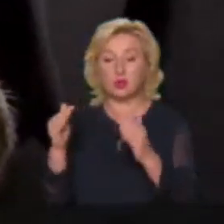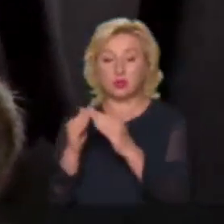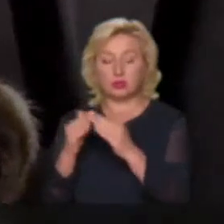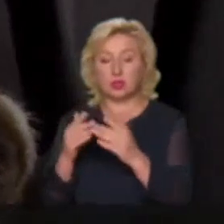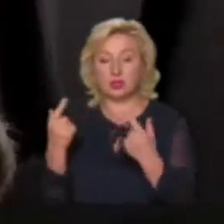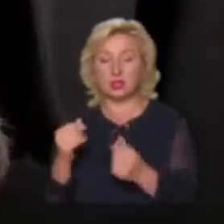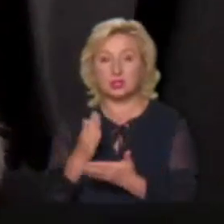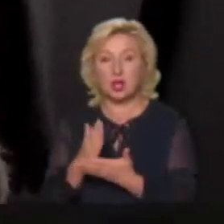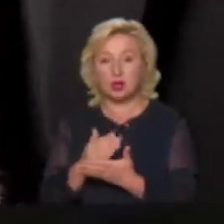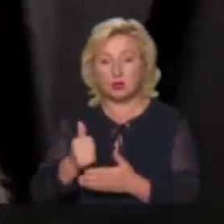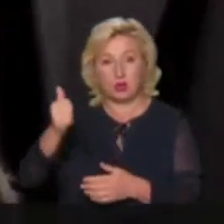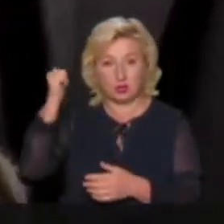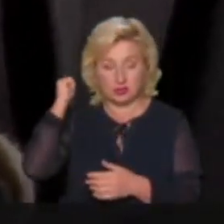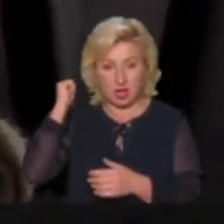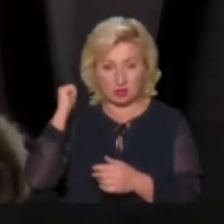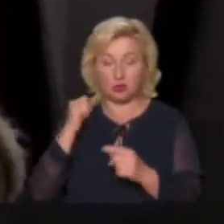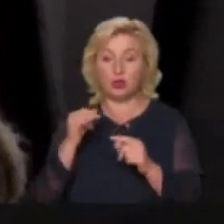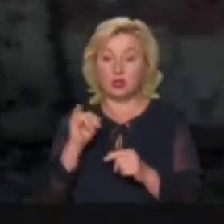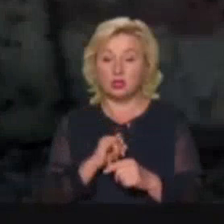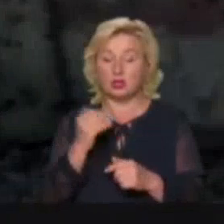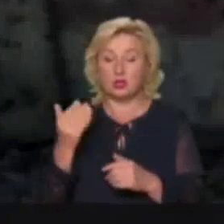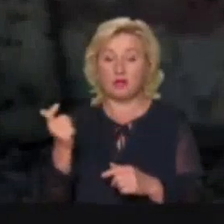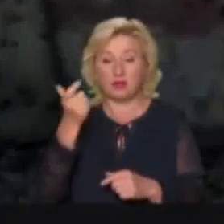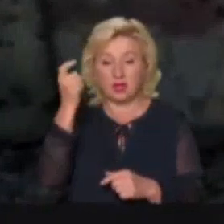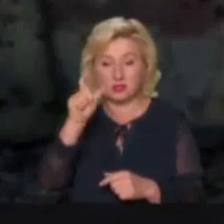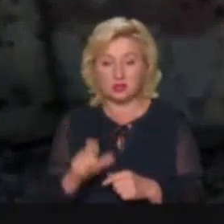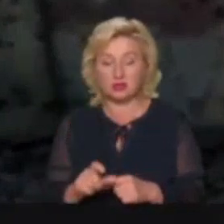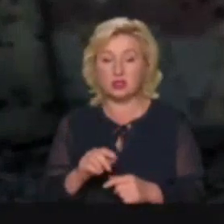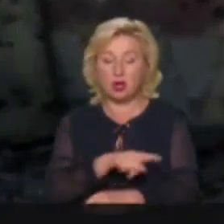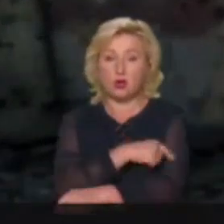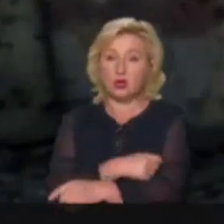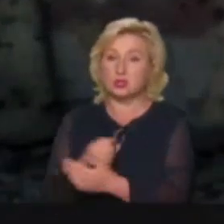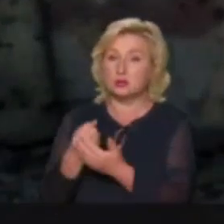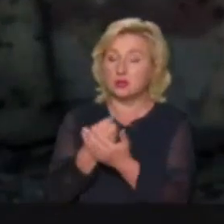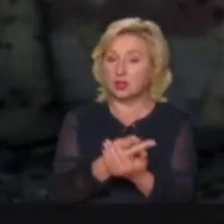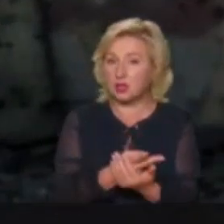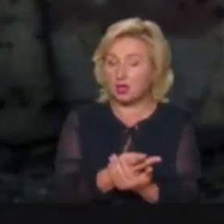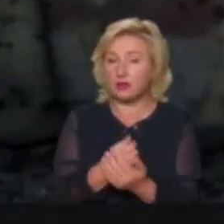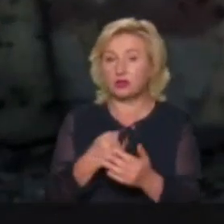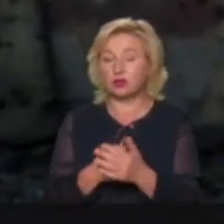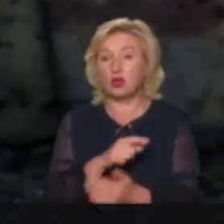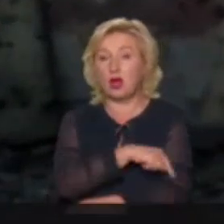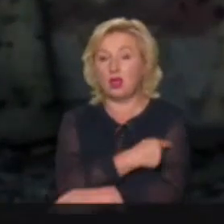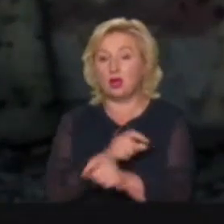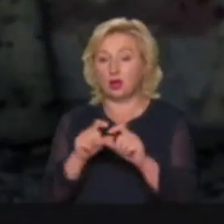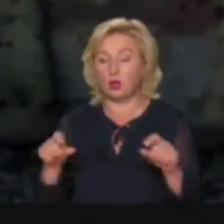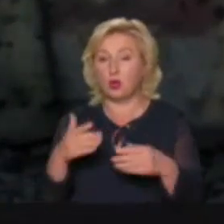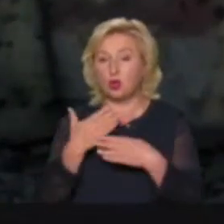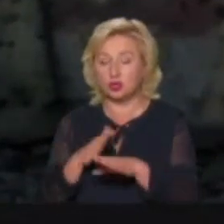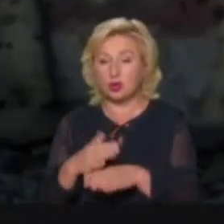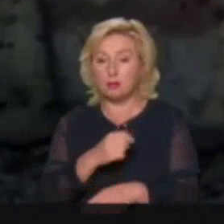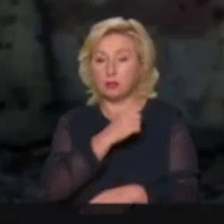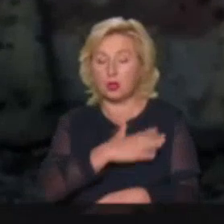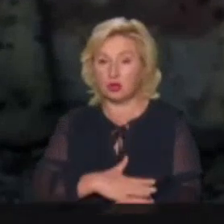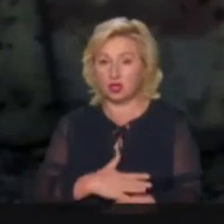зараз знаходиться позаду мене, і його власницю, на жаль, госпіталізували до лікарні. У неї осколкові